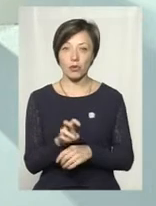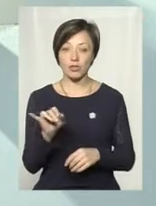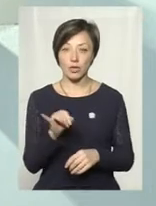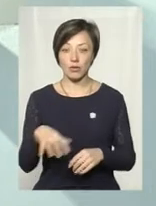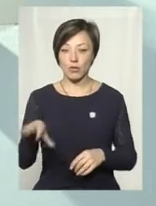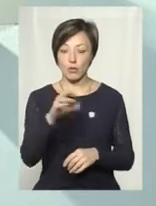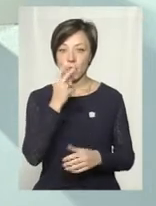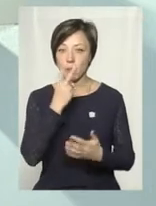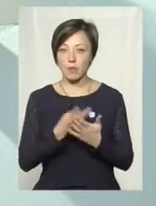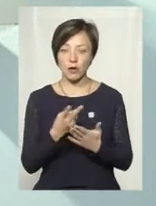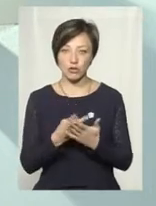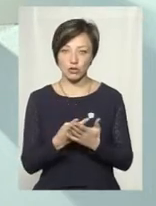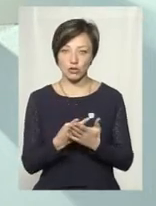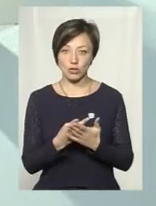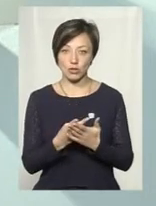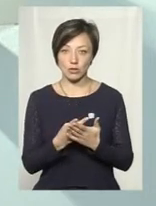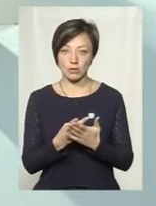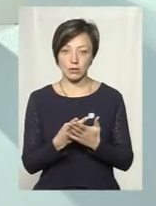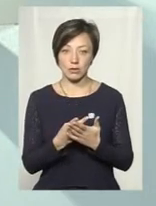кругом бачиш